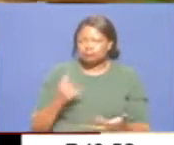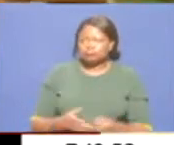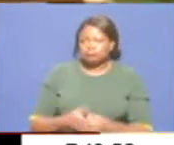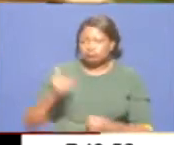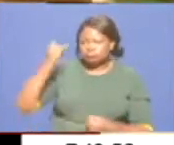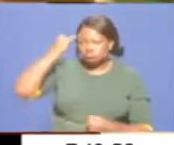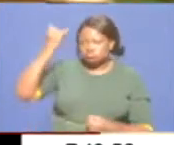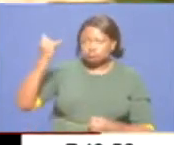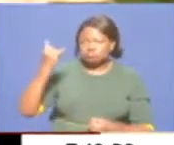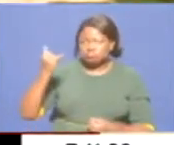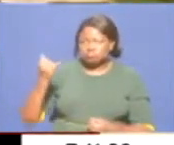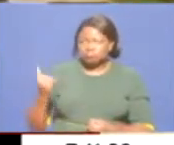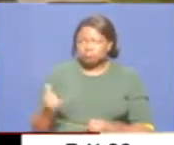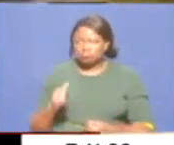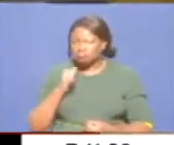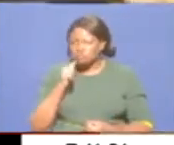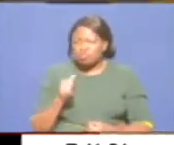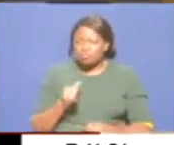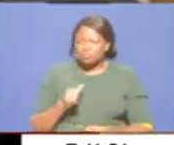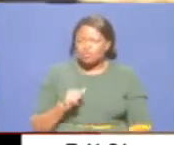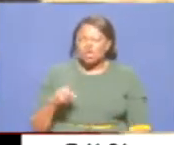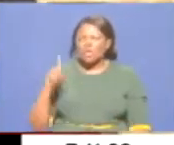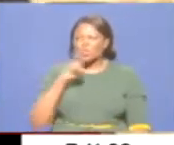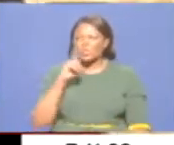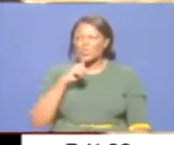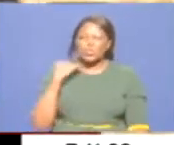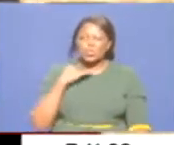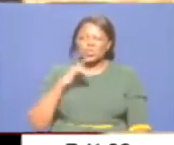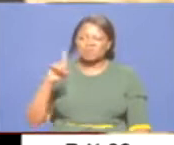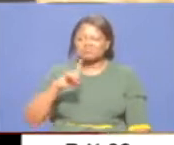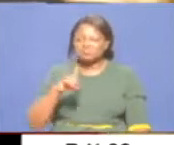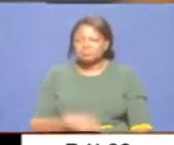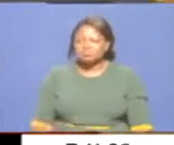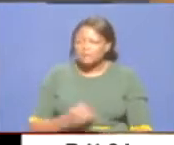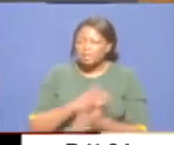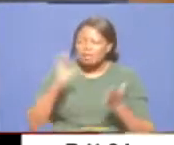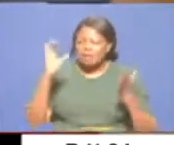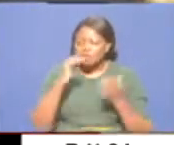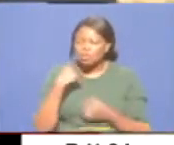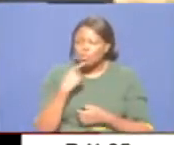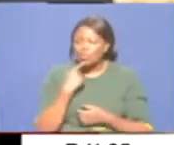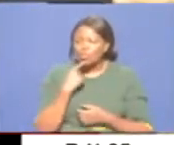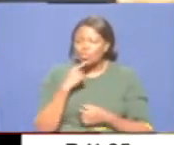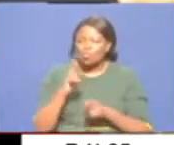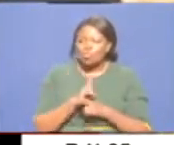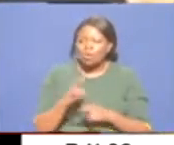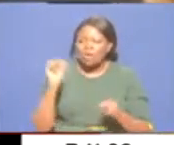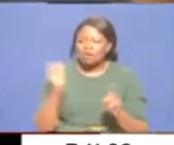ideas, not hooliganism. Any candidate that uses